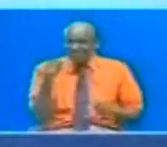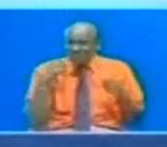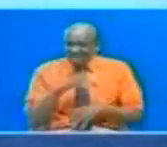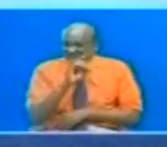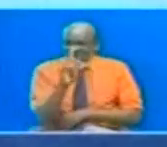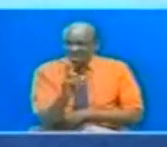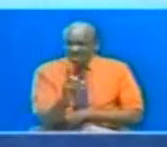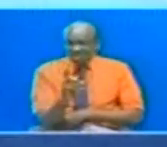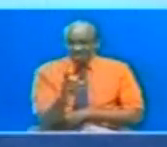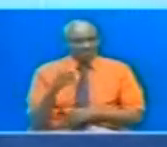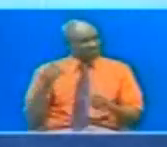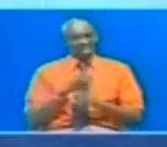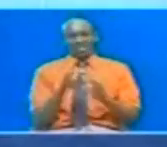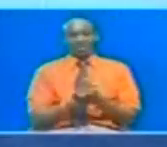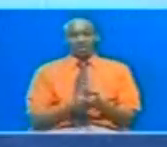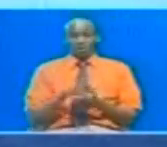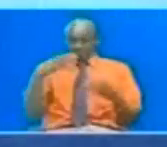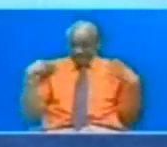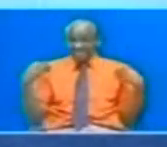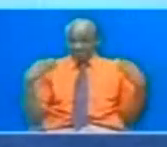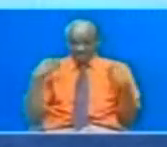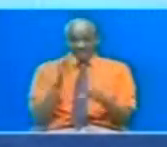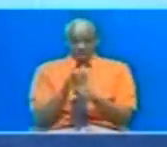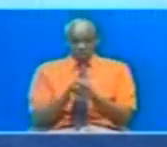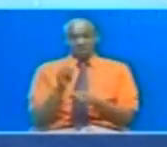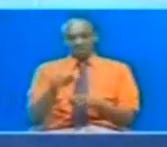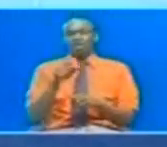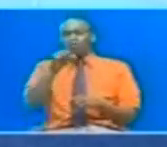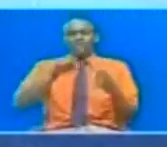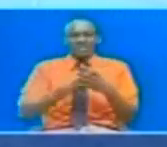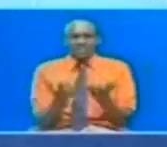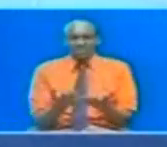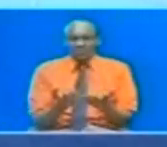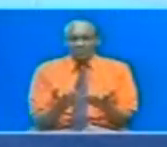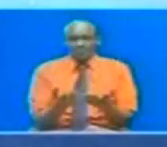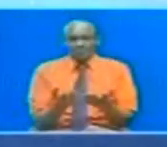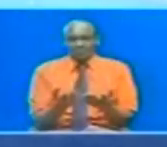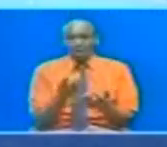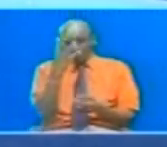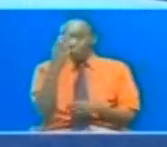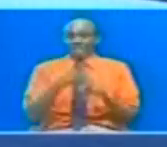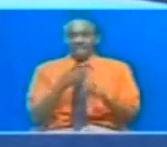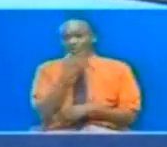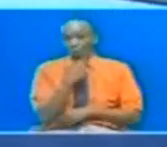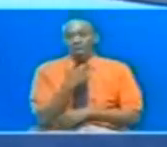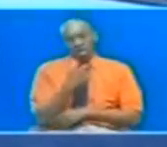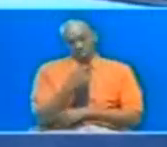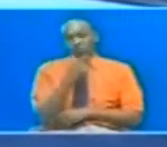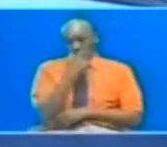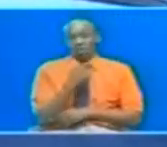Hauogopi? Una practice sana. Na ulianza ukikuwa how old? 4 years.